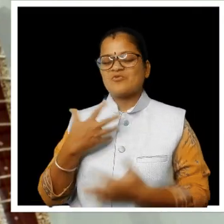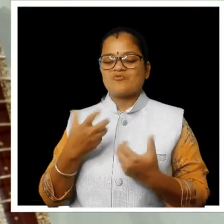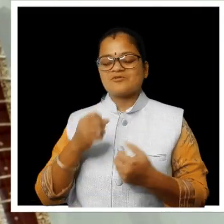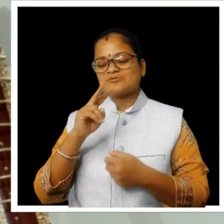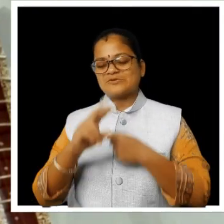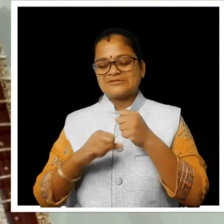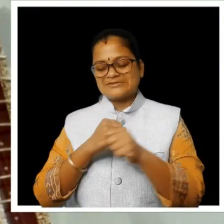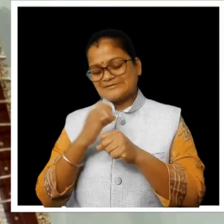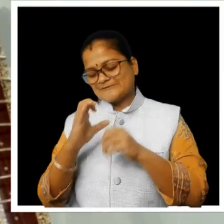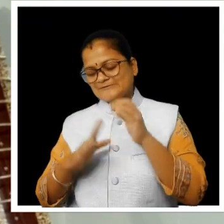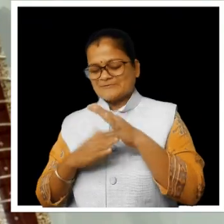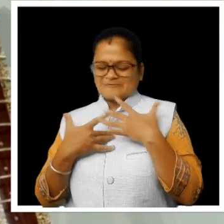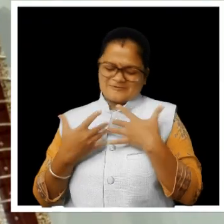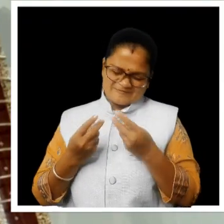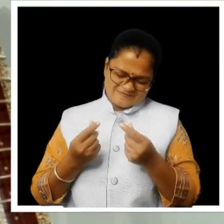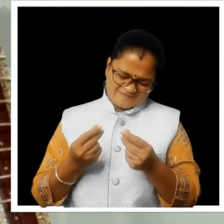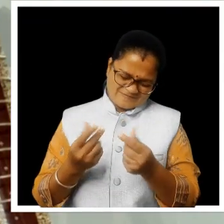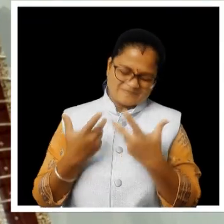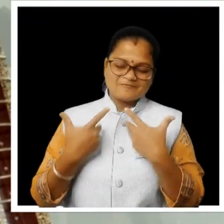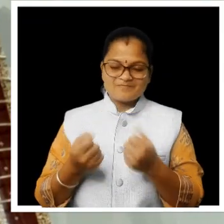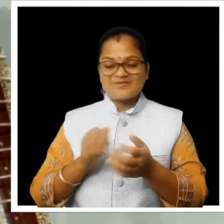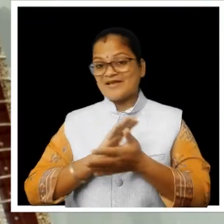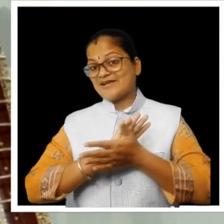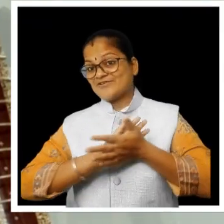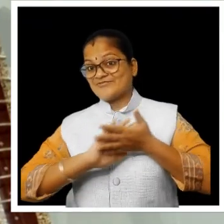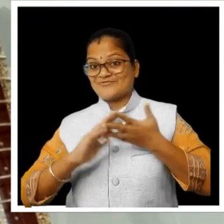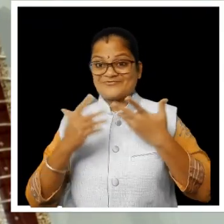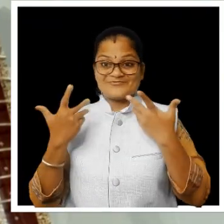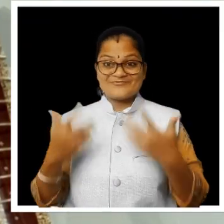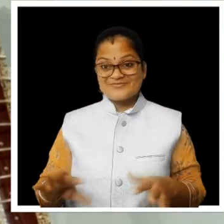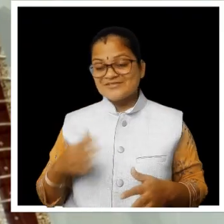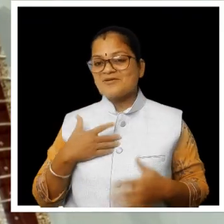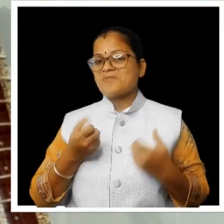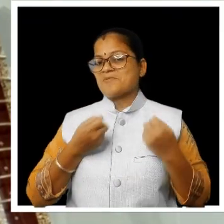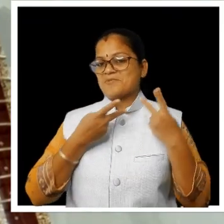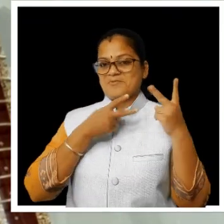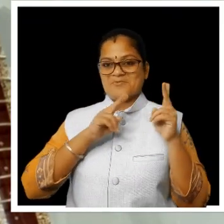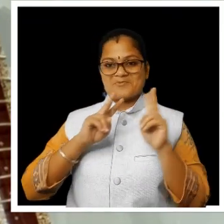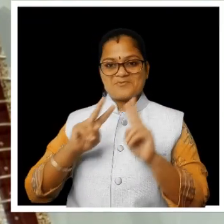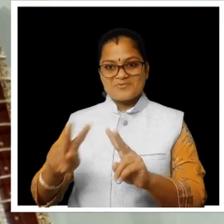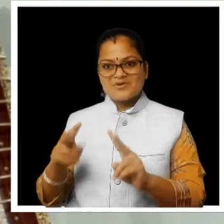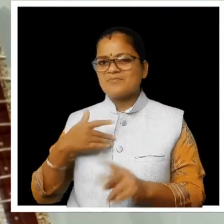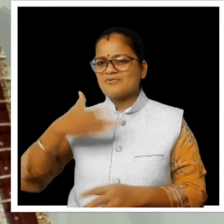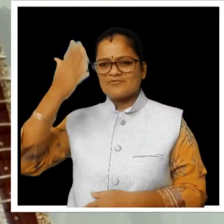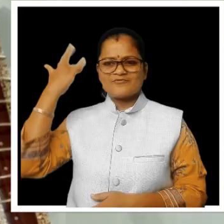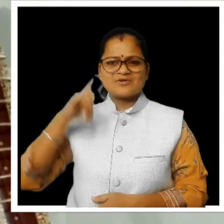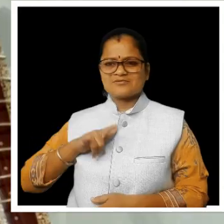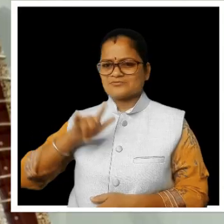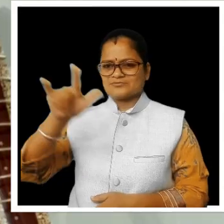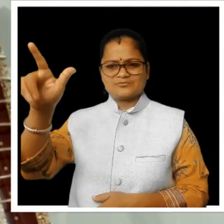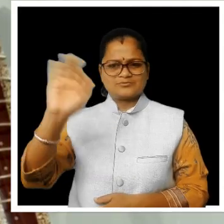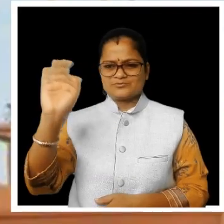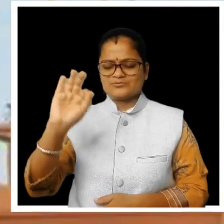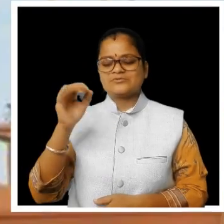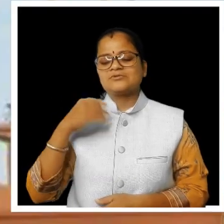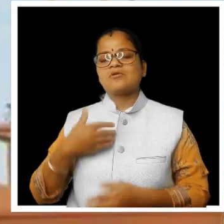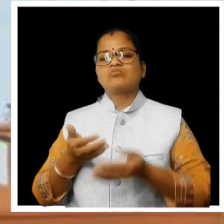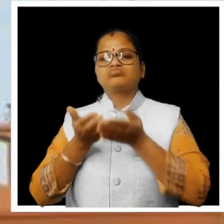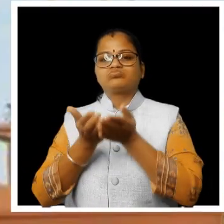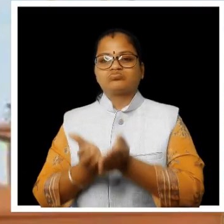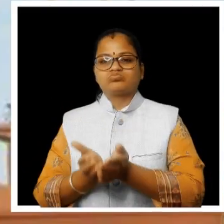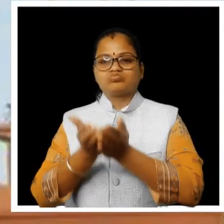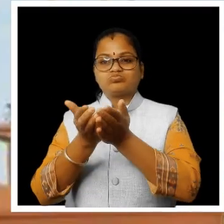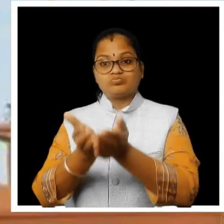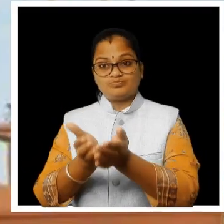ಕಾಂಟ್ರಾಕ್ಟ್ ಎಷ್ಟು ಬೇಗ ಮುಗಿಯುತ್ತೋ ಅಂತ ವೆಯ್ಟ್ ಮಾಡ್ತಾ ಇರ್ತಾನೆ. ಮುಗಿದ ತಕ್ಷಣ ಹೊರಡಬೇಕು ಅಂತ ಡಿಸೈಡ್ ಮಾಡ್ತಾನೆ. ಸರಿ ಬರ್ತಾ ಇರ್ತಾನೆ, ಅವಾಗೆಲ್ಲ ವಿಮಾನ ಇಲ್ಲ, ಹಡಗಿನ